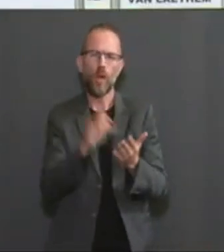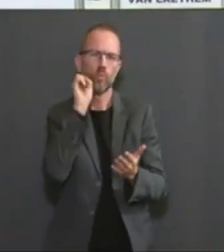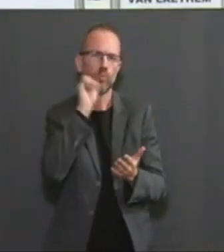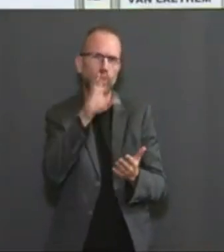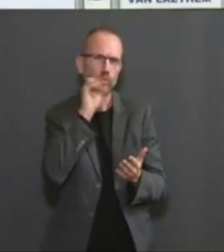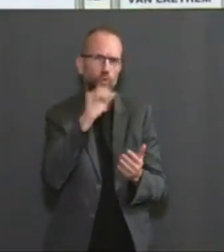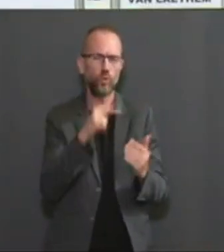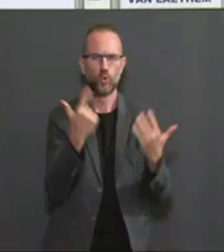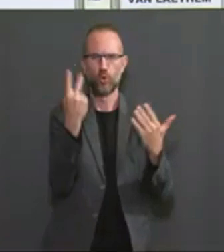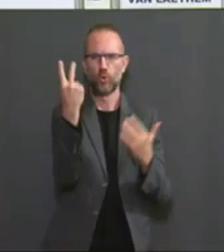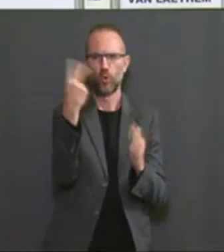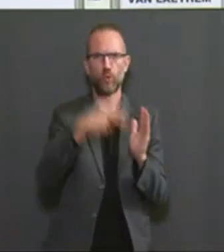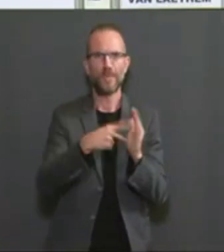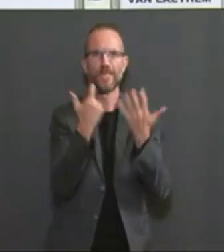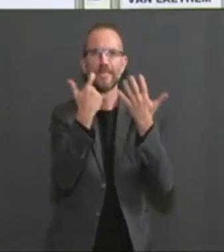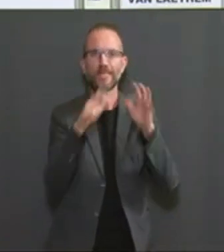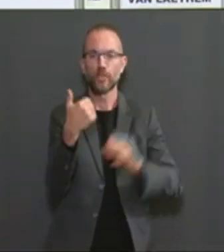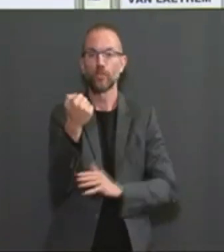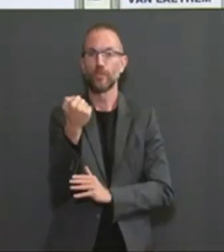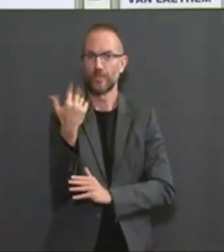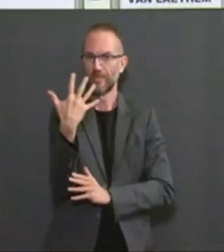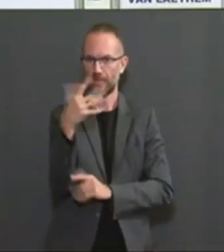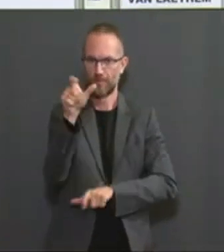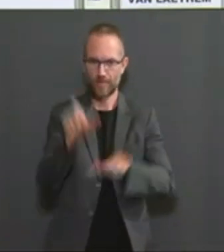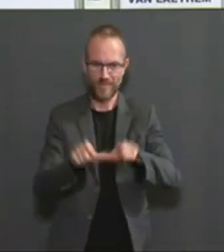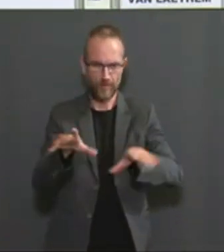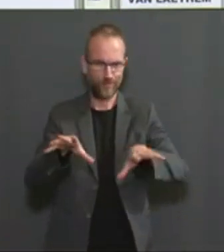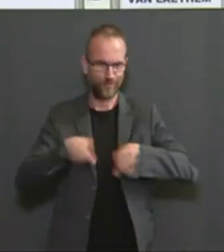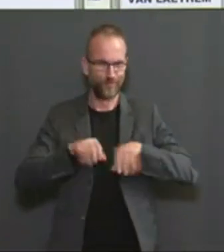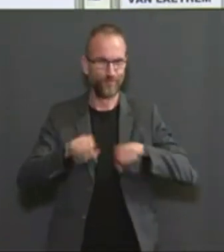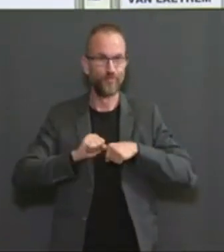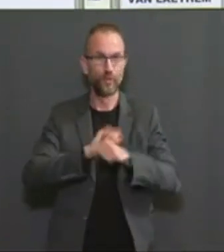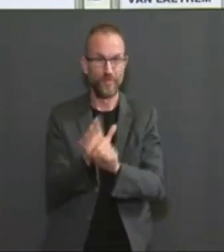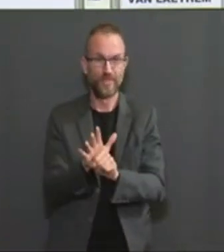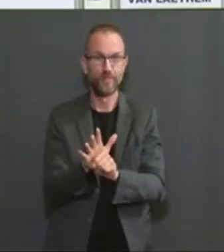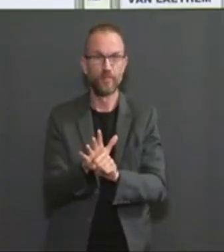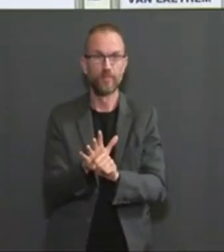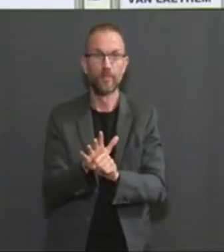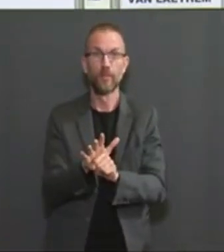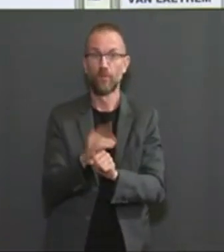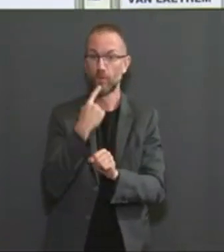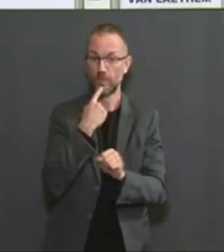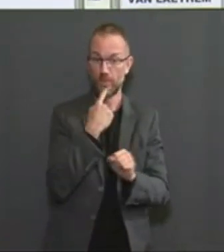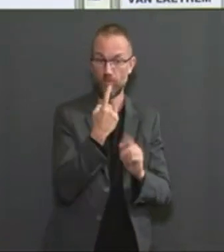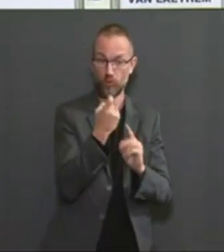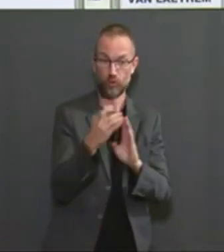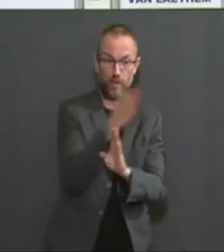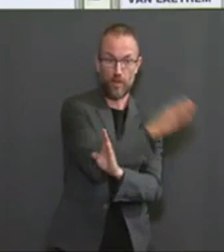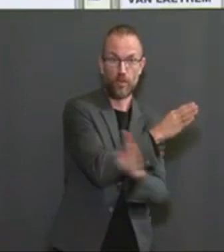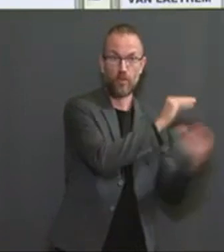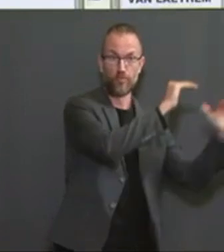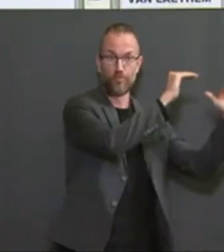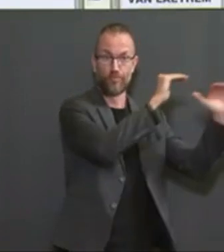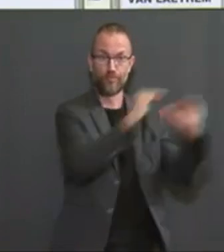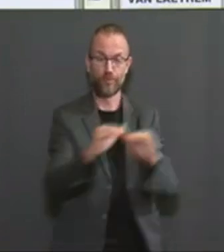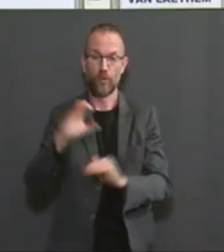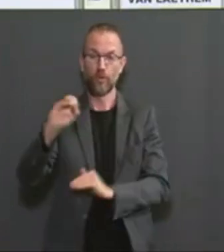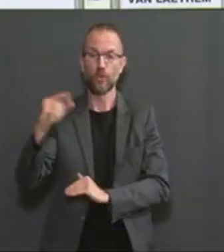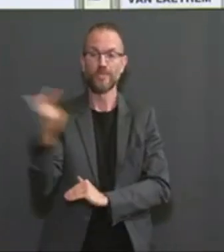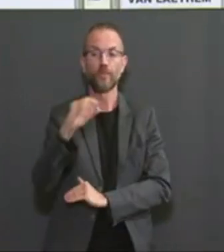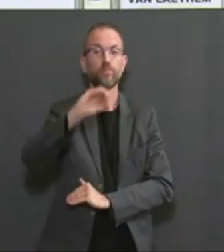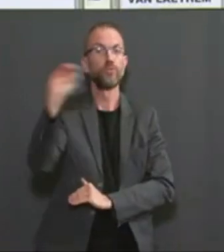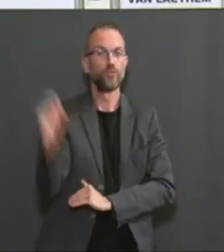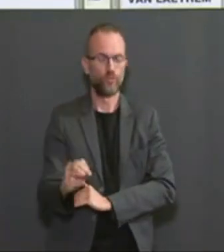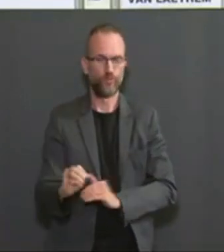2765 nouveaux cas. Ceci correspond toujours à une belle diminution de l'ordre de 37%, ce qui nous amène globalement à